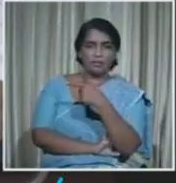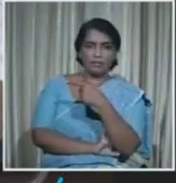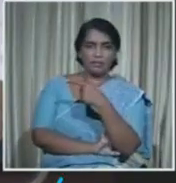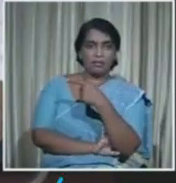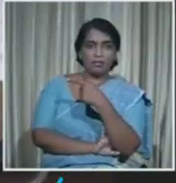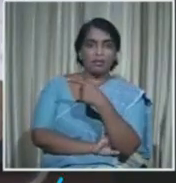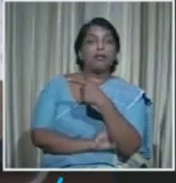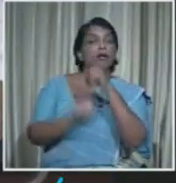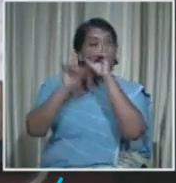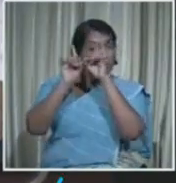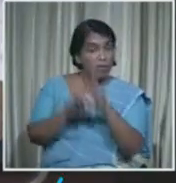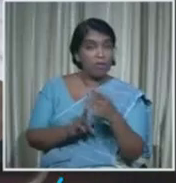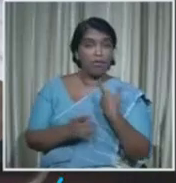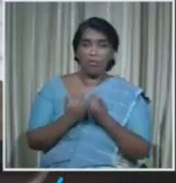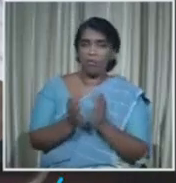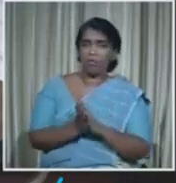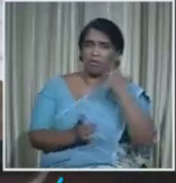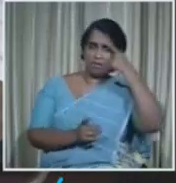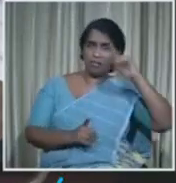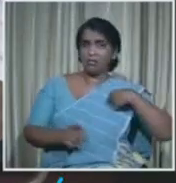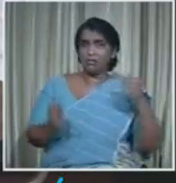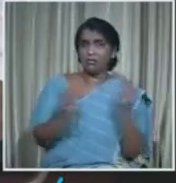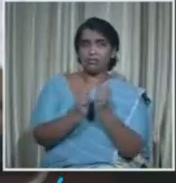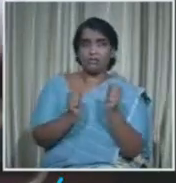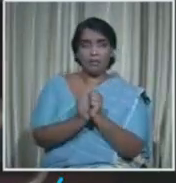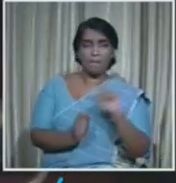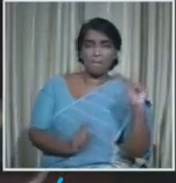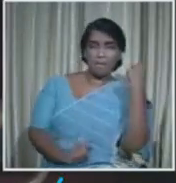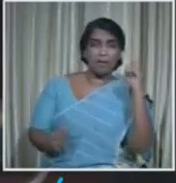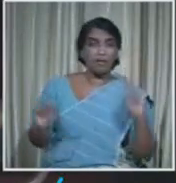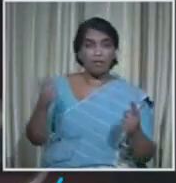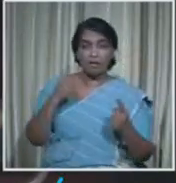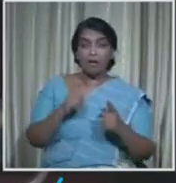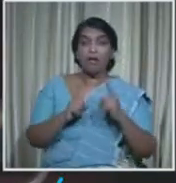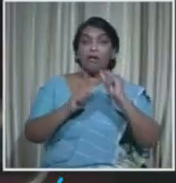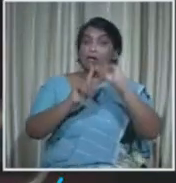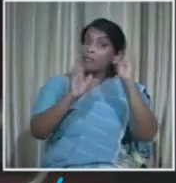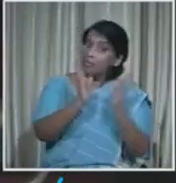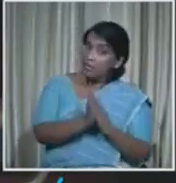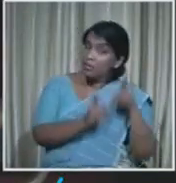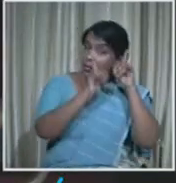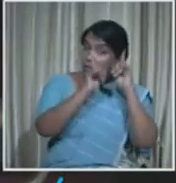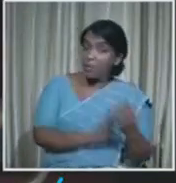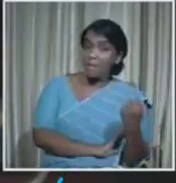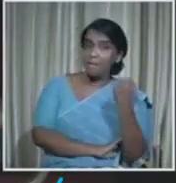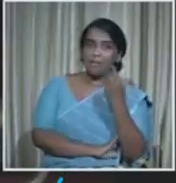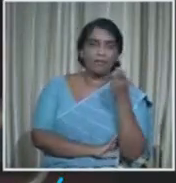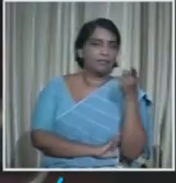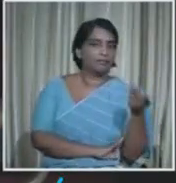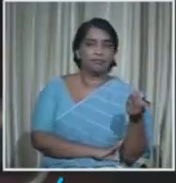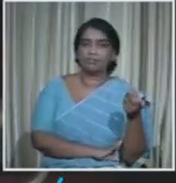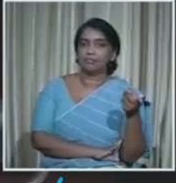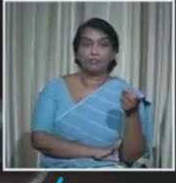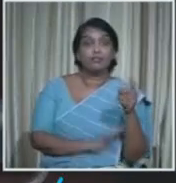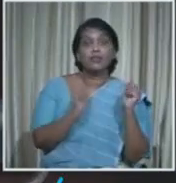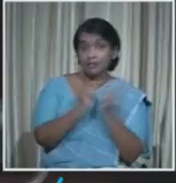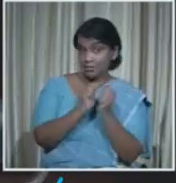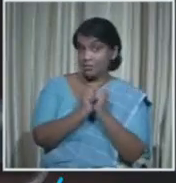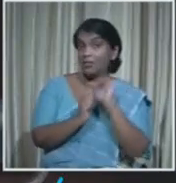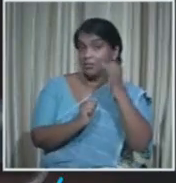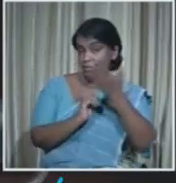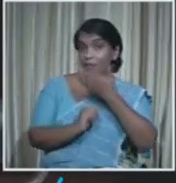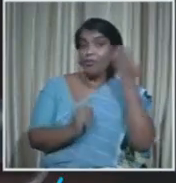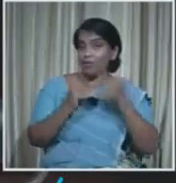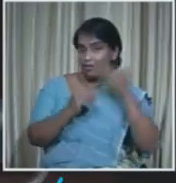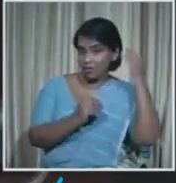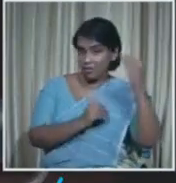හැදෙන්නේ ඒකාධිපතිත්වයක් ආඥාදායකත්වයක් විධායක අගමැතිවරයෙකුගෙනුත් ඒ වගේ දේවල් සිදු වෙන්න පුළුවන්